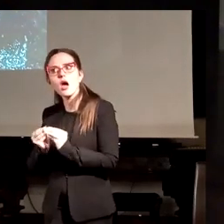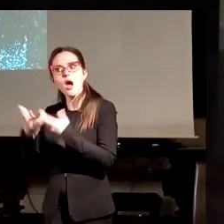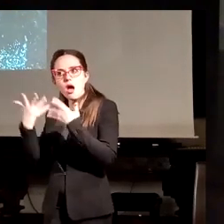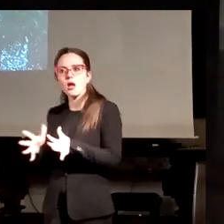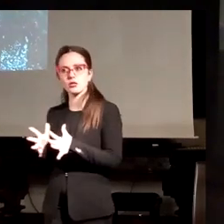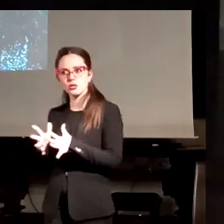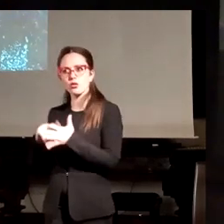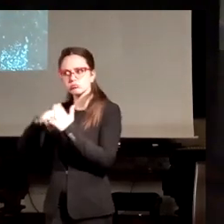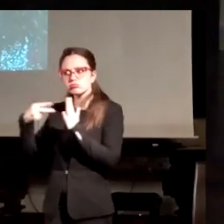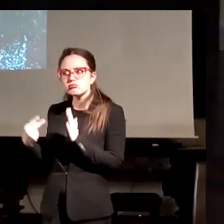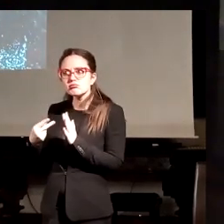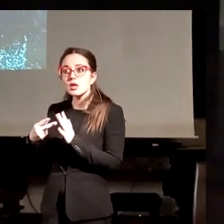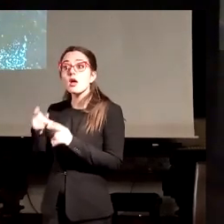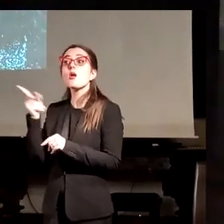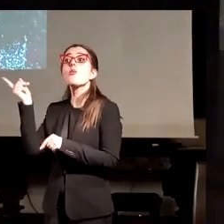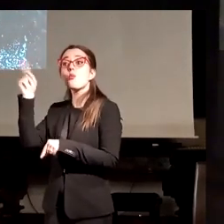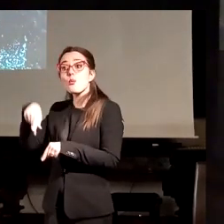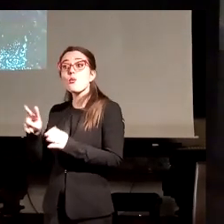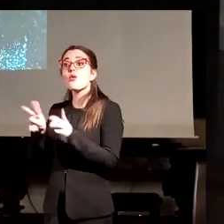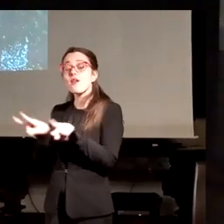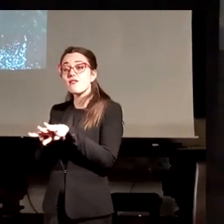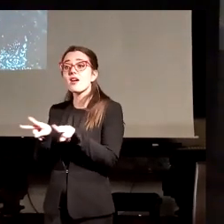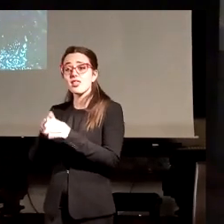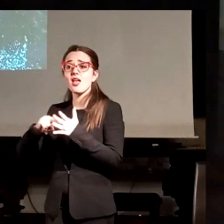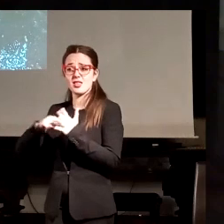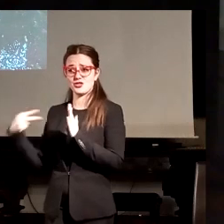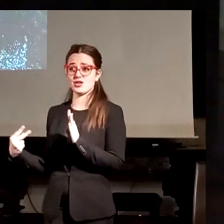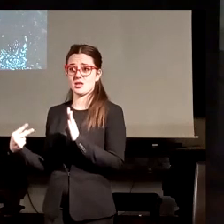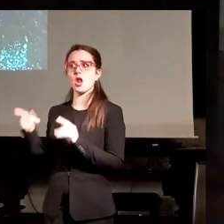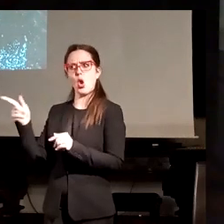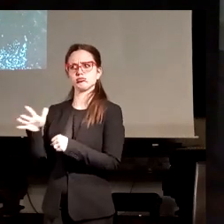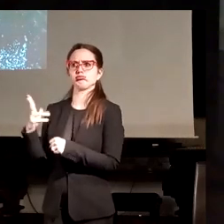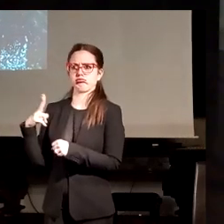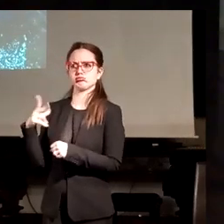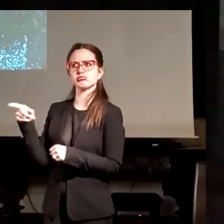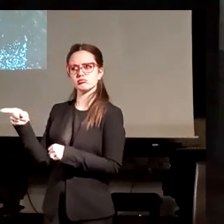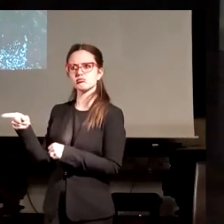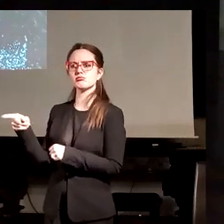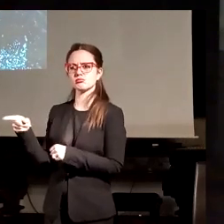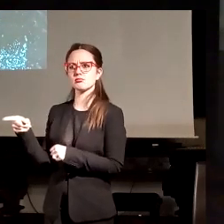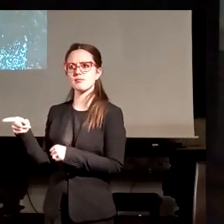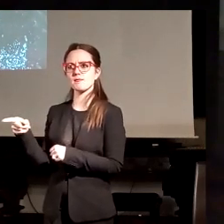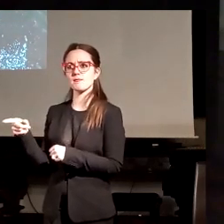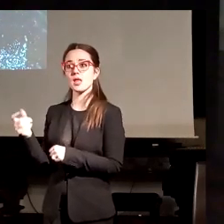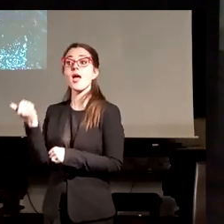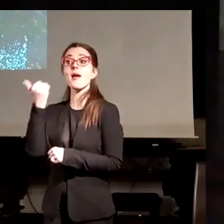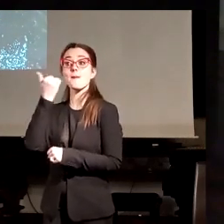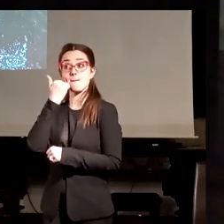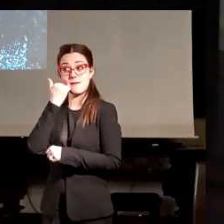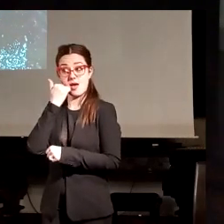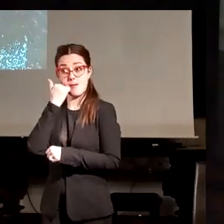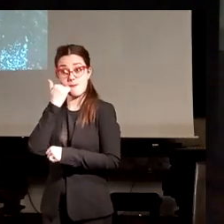celle due fratelli ingegneri era una famiglia abbiente molto abbiente la famiglia della madre il